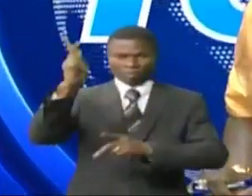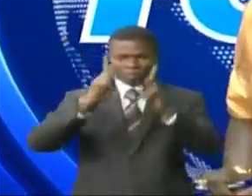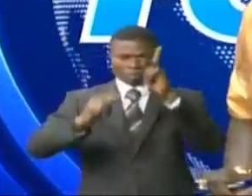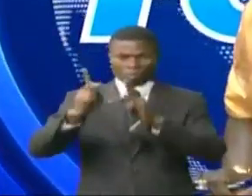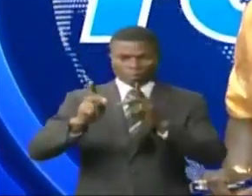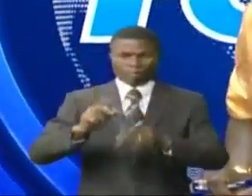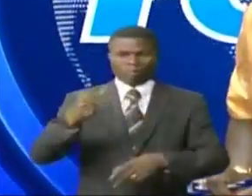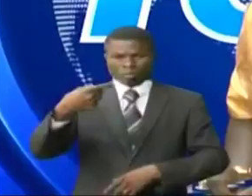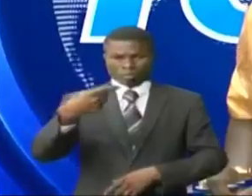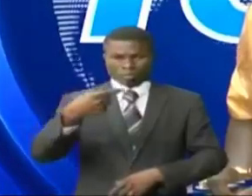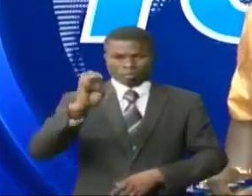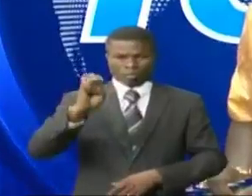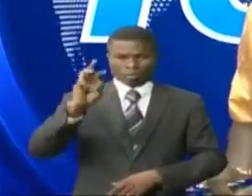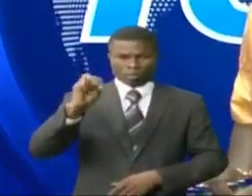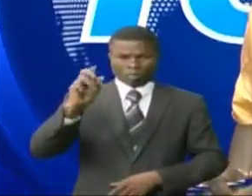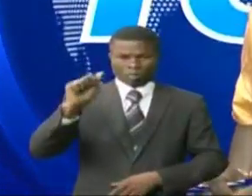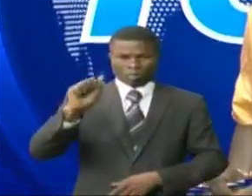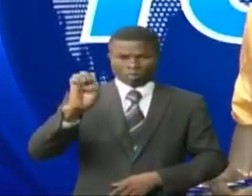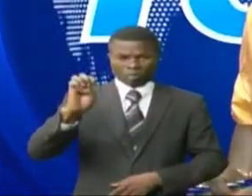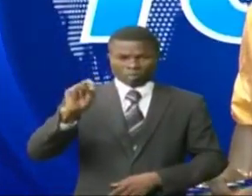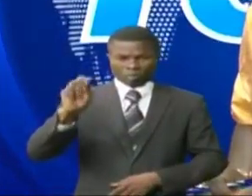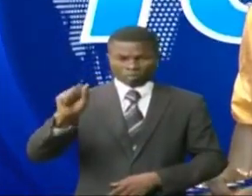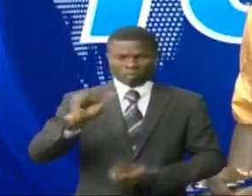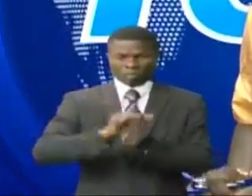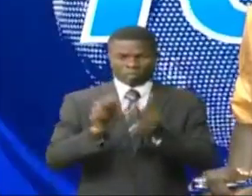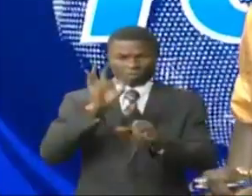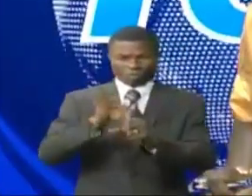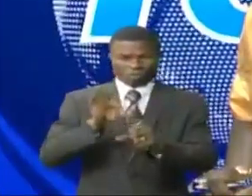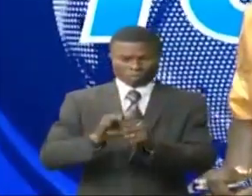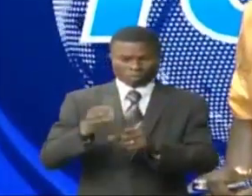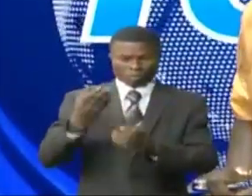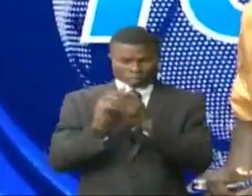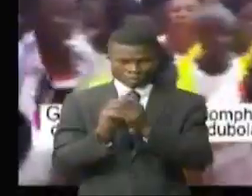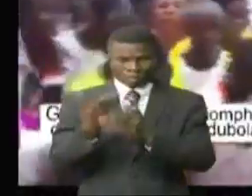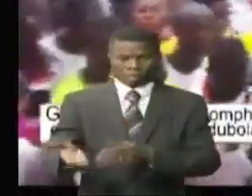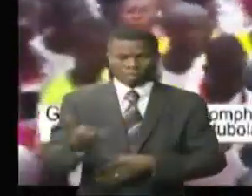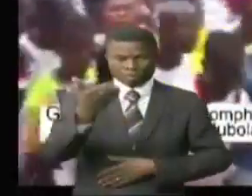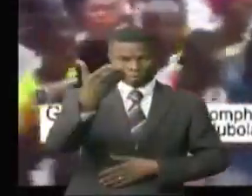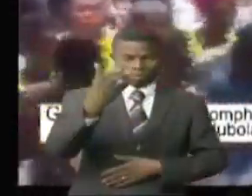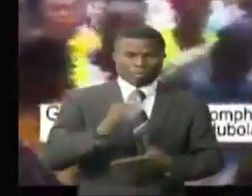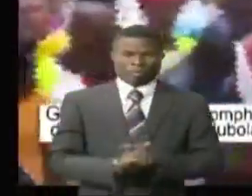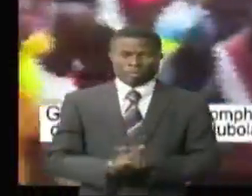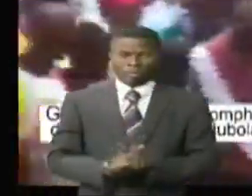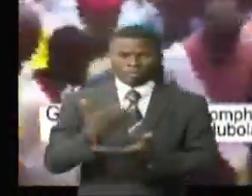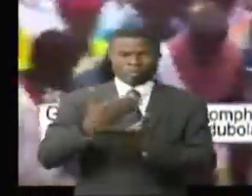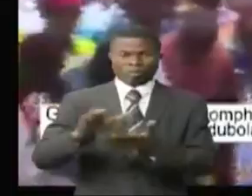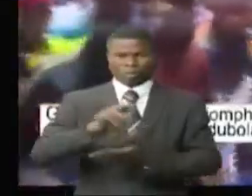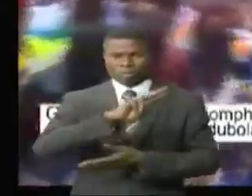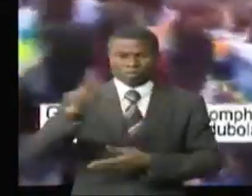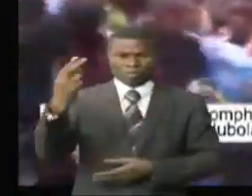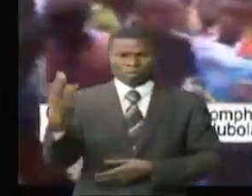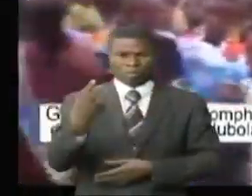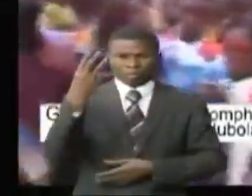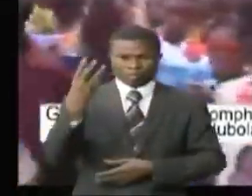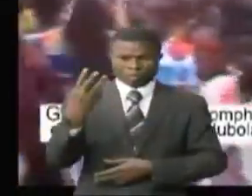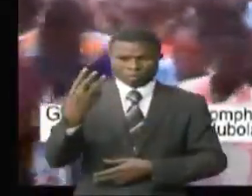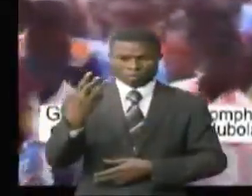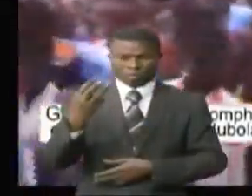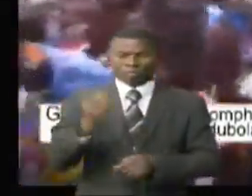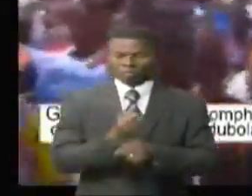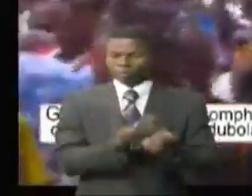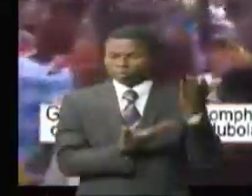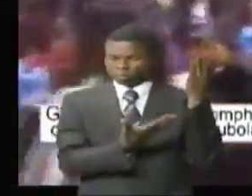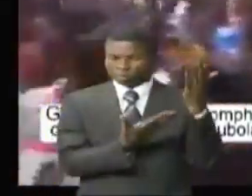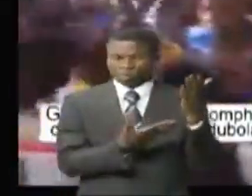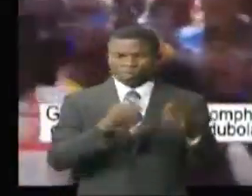de Guémena sur les enjeux électoraux de leur Guy Blaise Kitiki. Le 7 septembre 2023, jour mémorable et historique